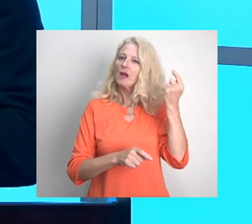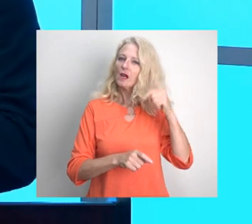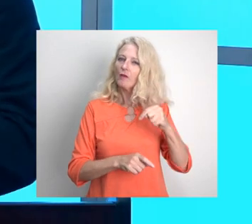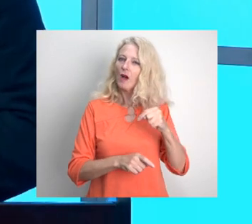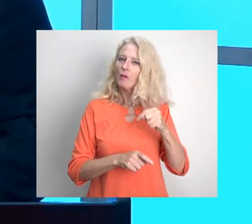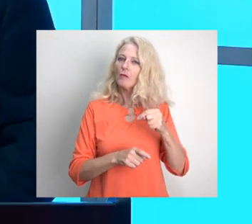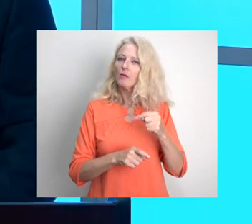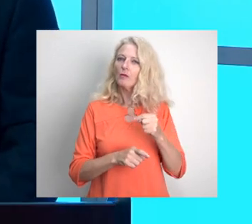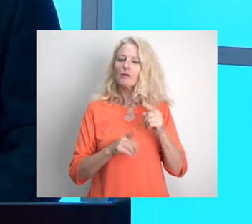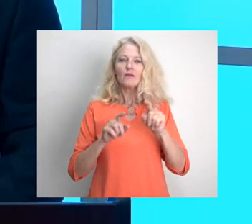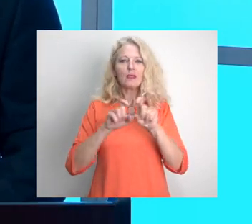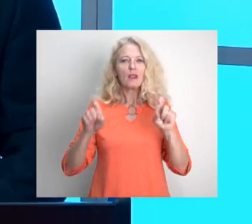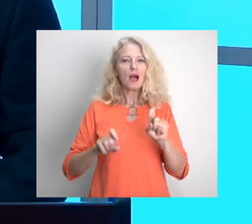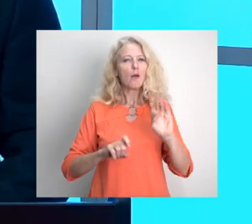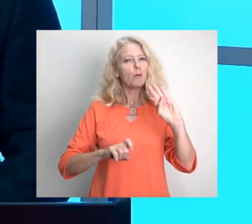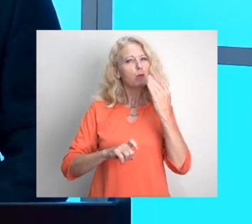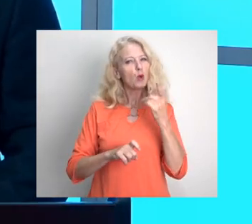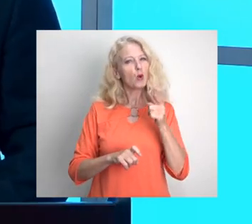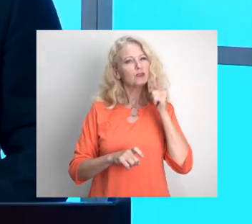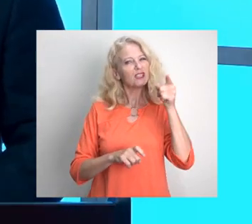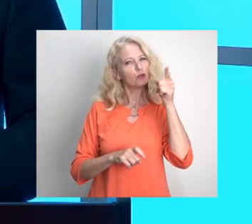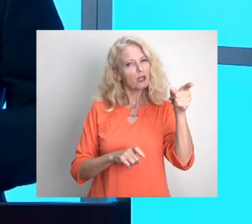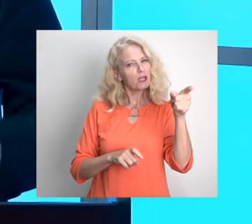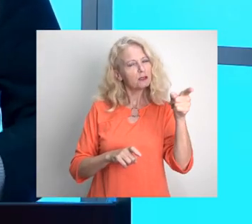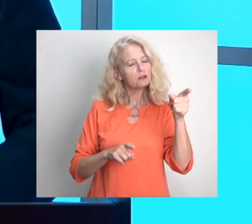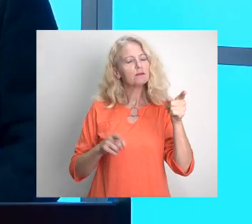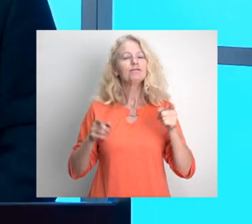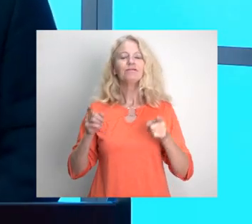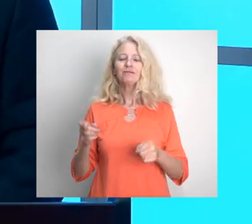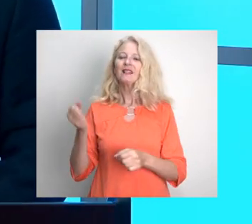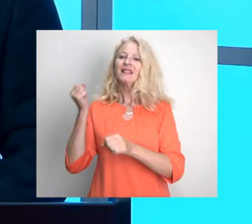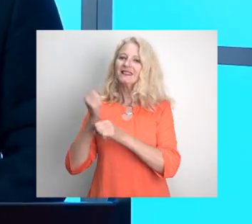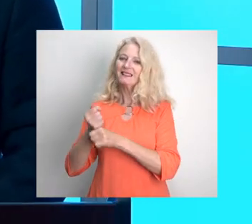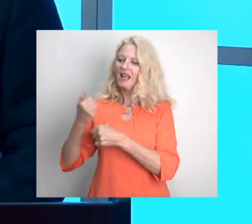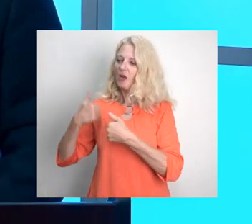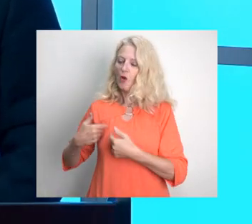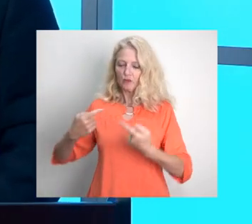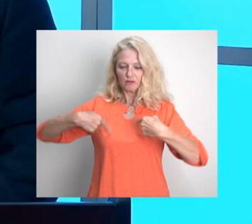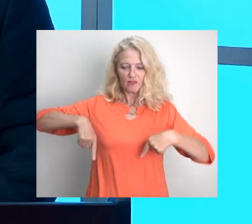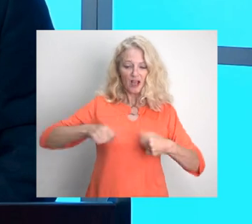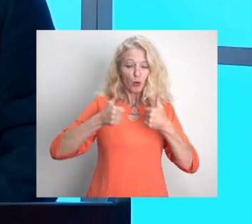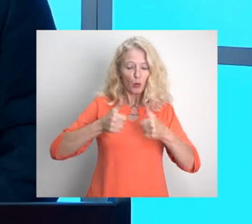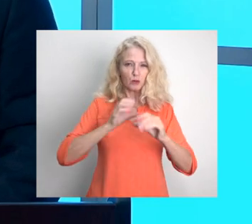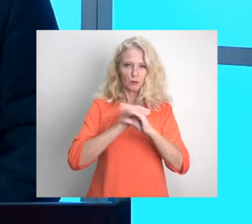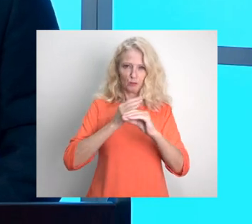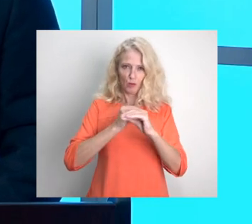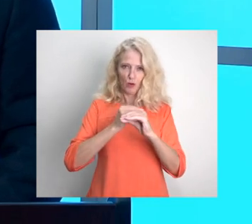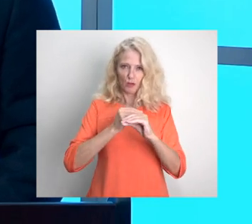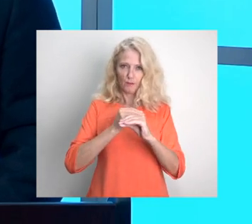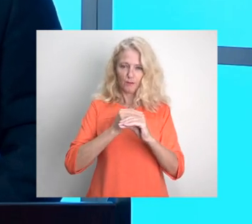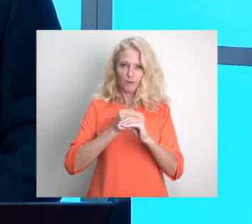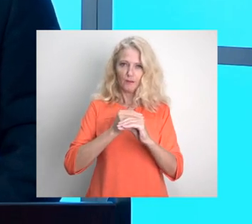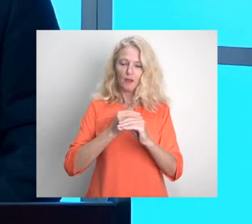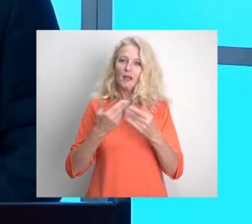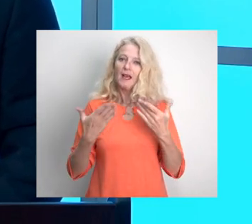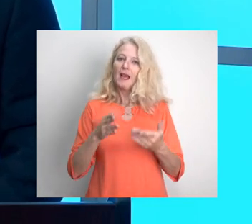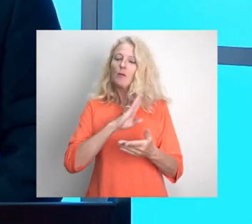zijn we aan het uitwerken met onze stakeholders. En natuurlijk hebben we ook eind vorig jaar een masterplan 2030